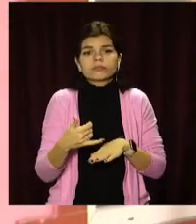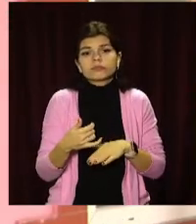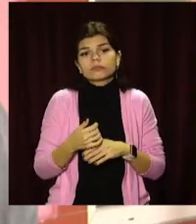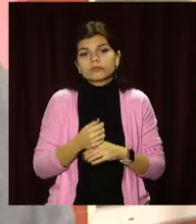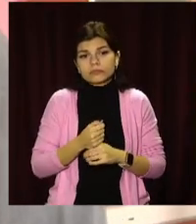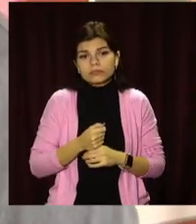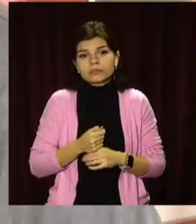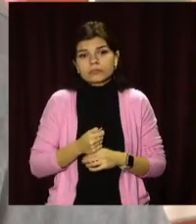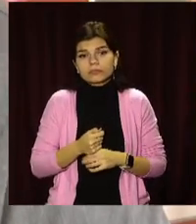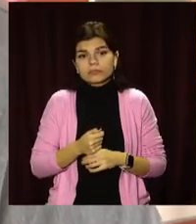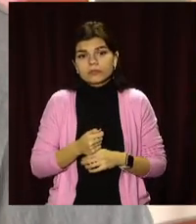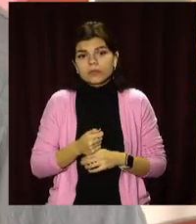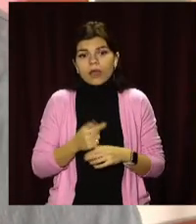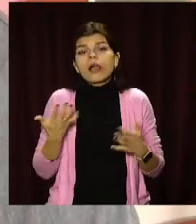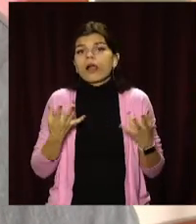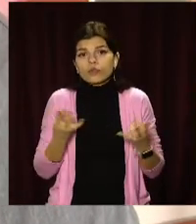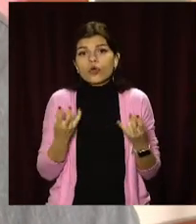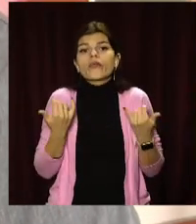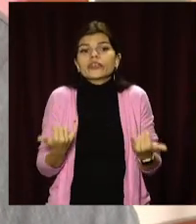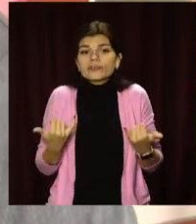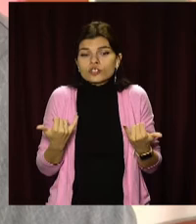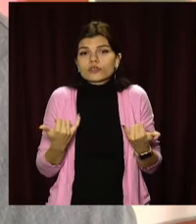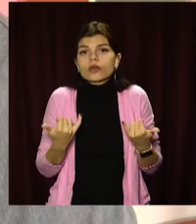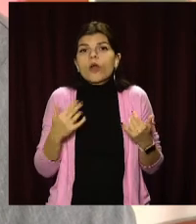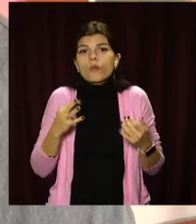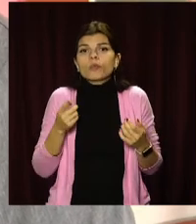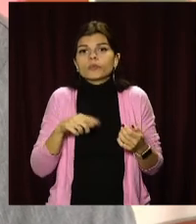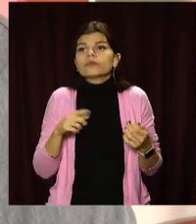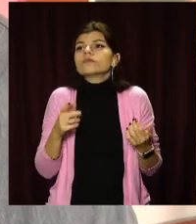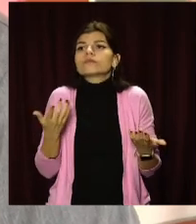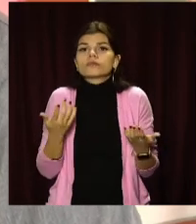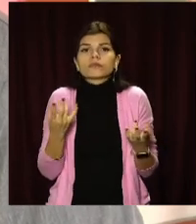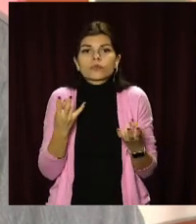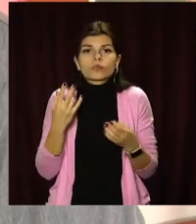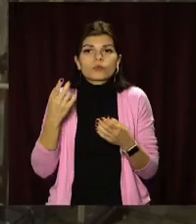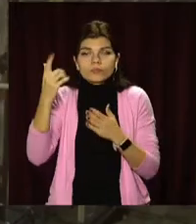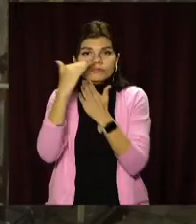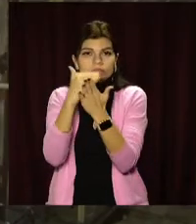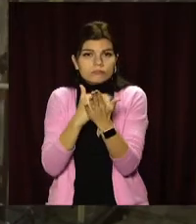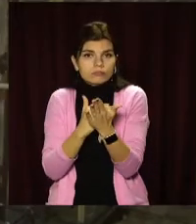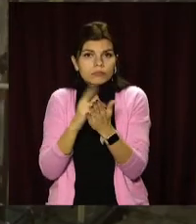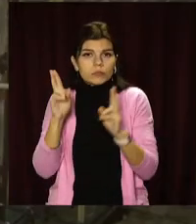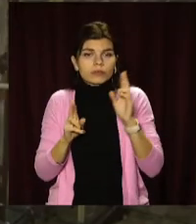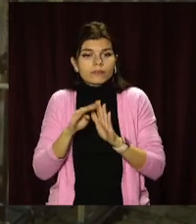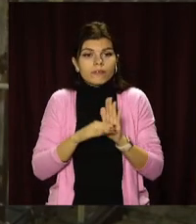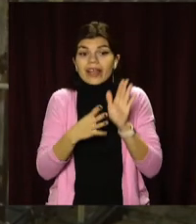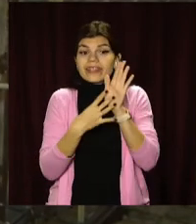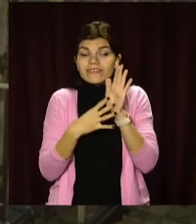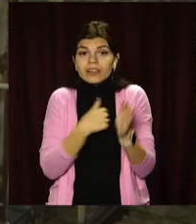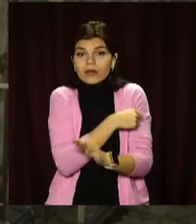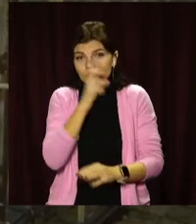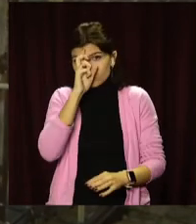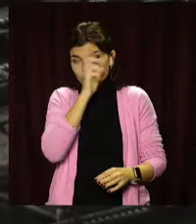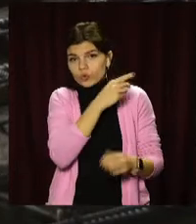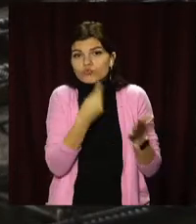відповідаюче якби требуванням нинішнім. Под это оборудование, которое нам будет устанавливаться. 9-ту лікарню ремонтують коштом